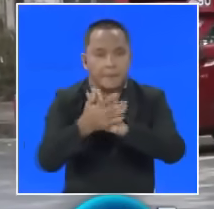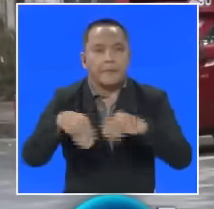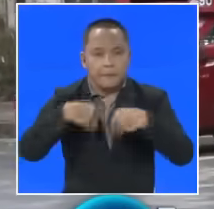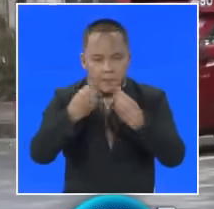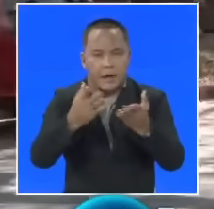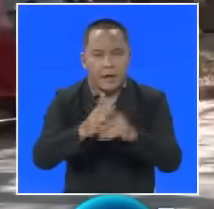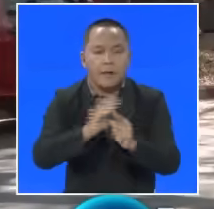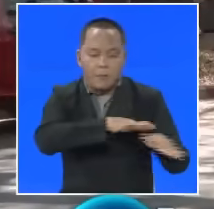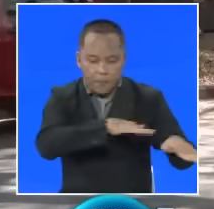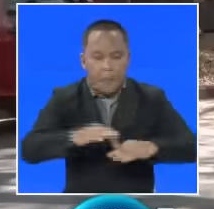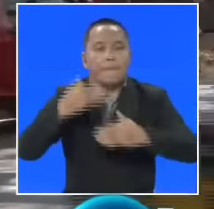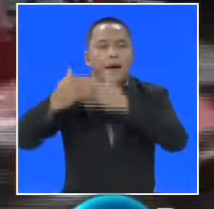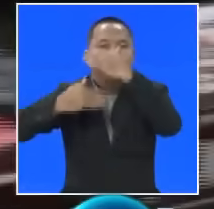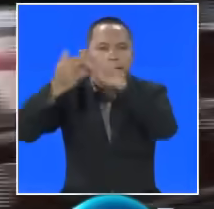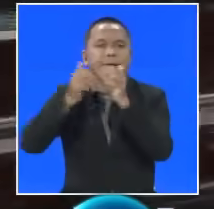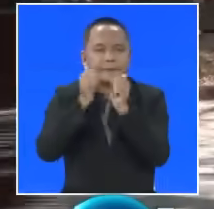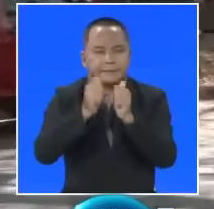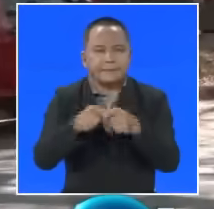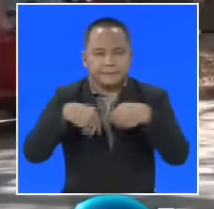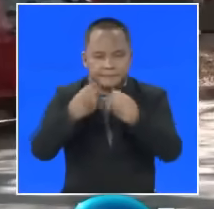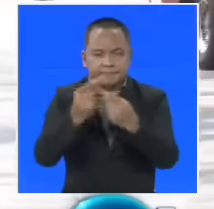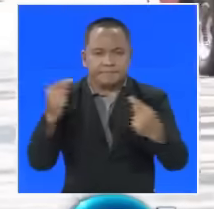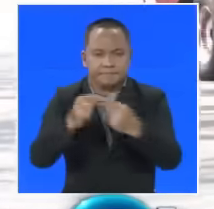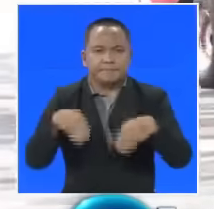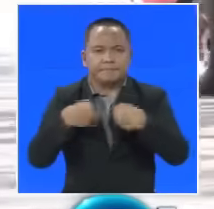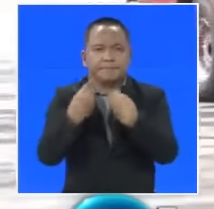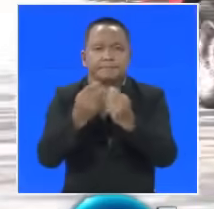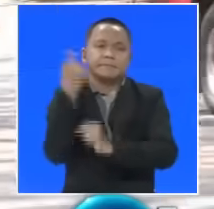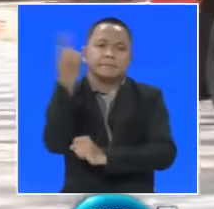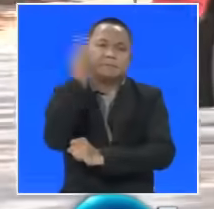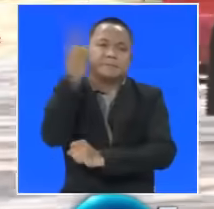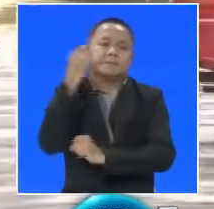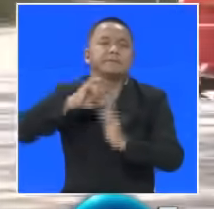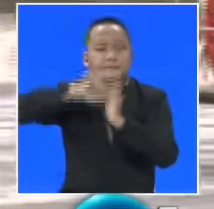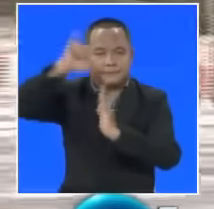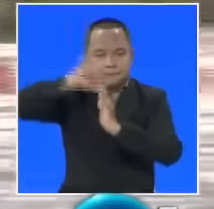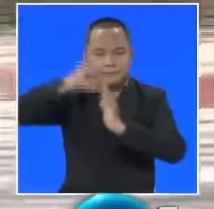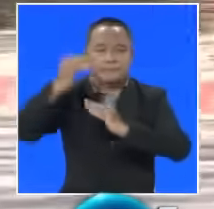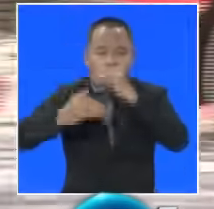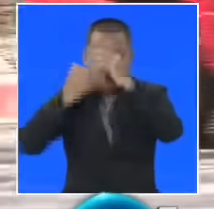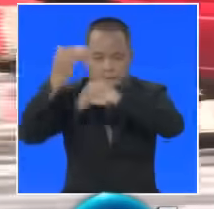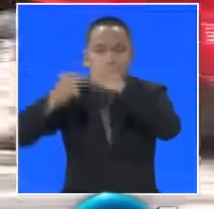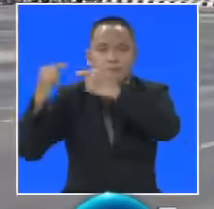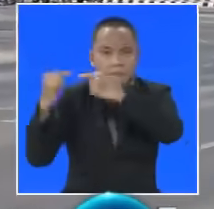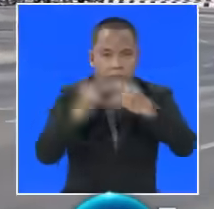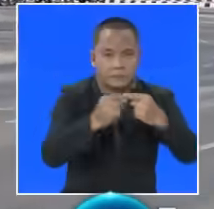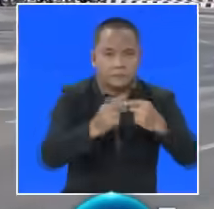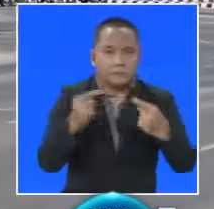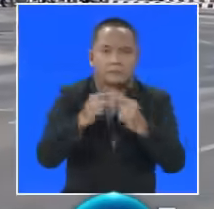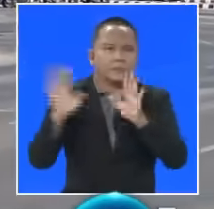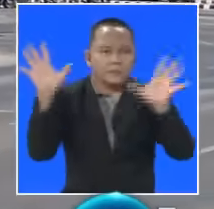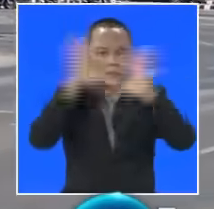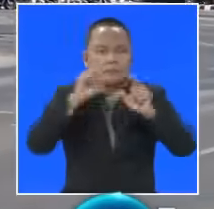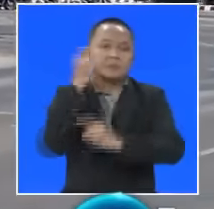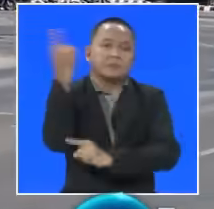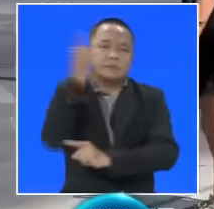อมรับและพร้อมที่จะพัฒนาให้ดีขึ้นเพื่อเป็นส่วนหนึ่งให้การท่องเที่ยวของจังหวัดเชียงใหม่เติบโตอย่างต่อเนื่องเช่นเดียวกับภาค